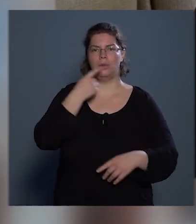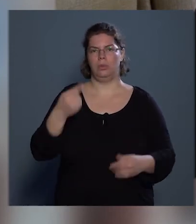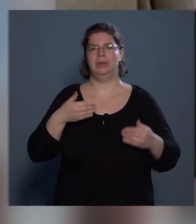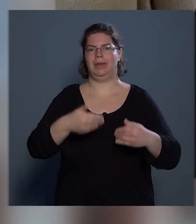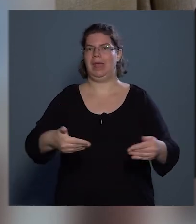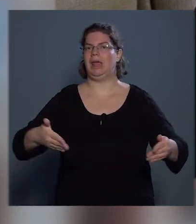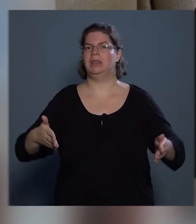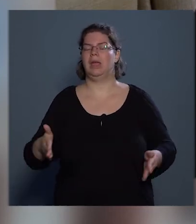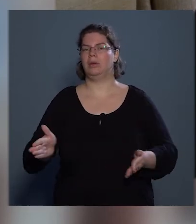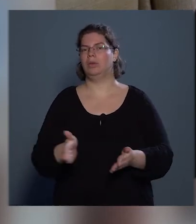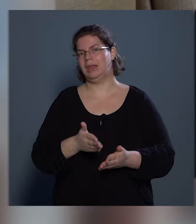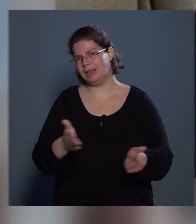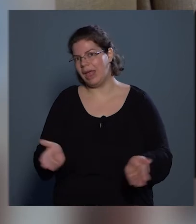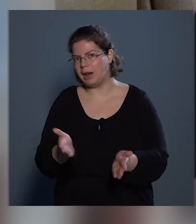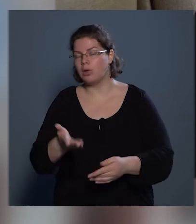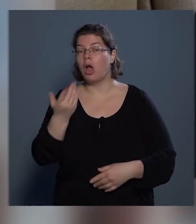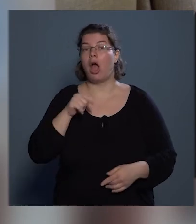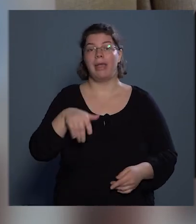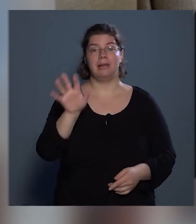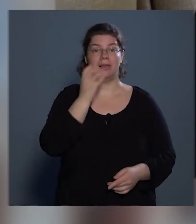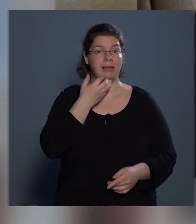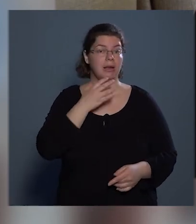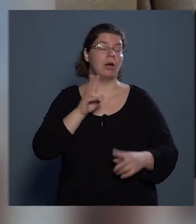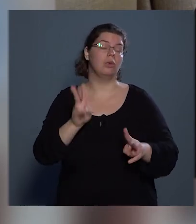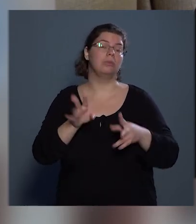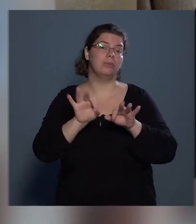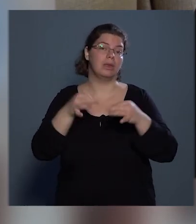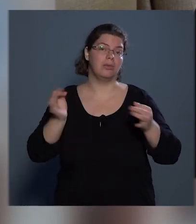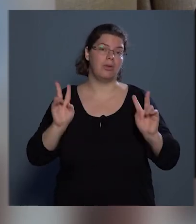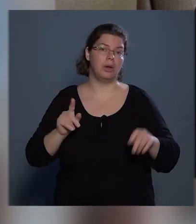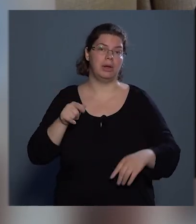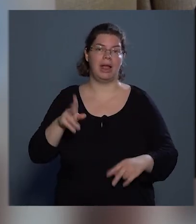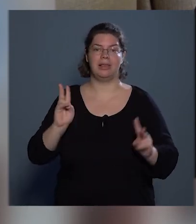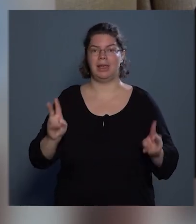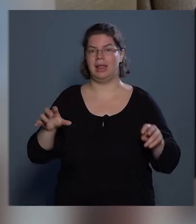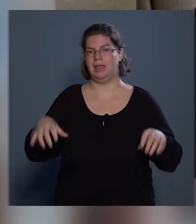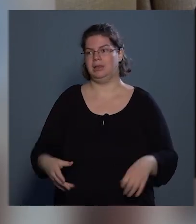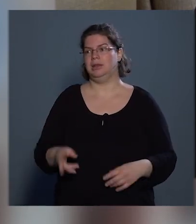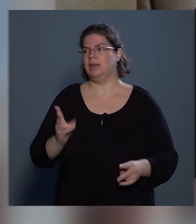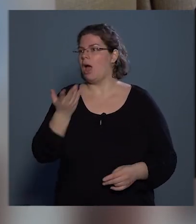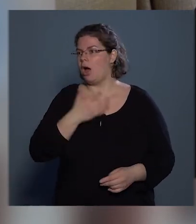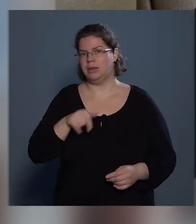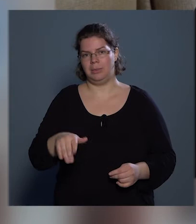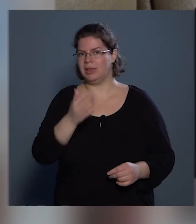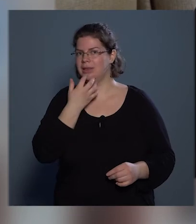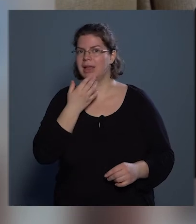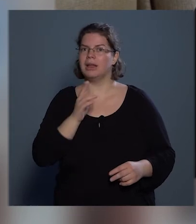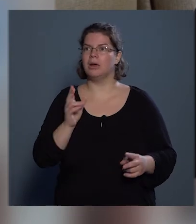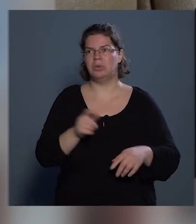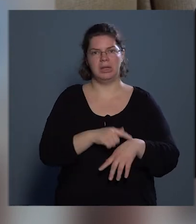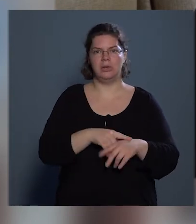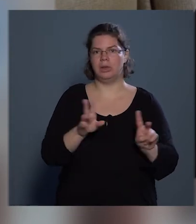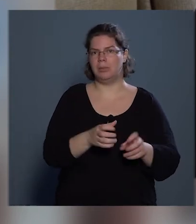közé tereljük. Ha ez a szándék, akkor nyilvánvalóan ezt kell tenni, de ha nem ez a szándék, akkor időt húzni hosszasan nem lehet, tehát